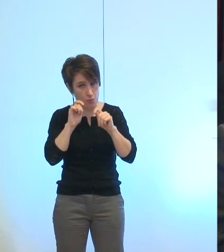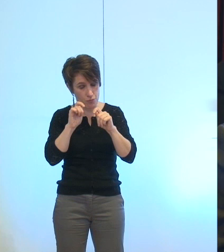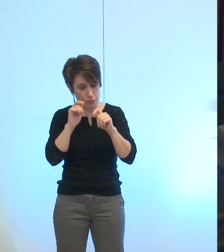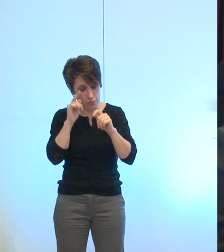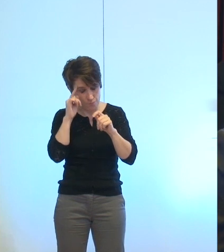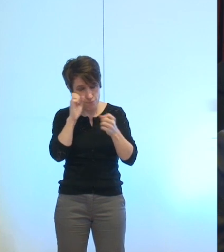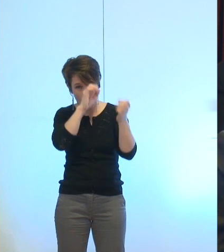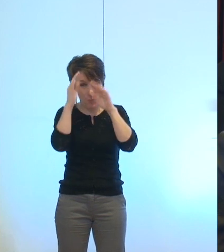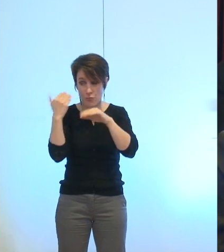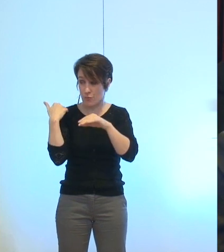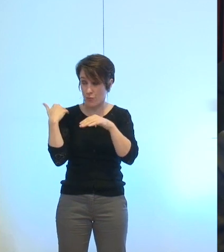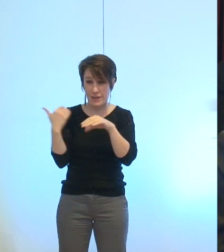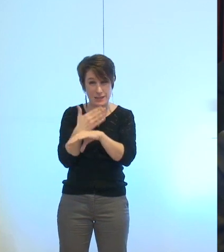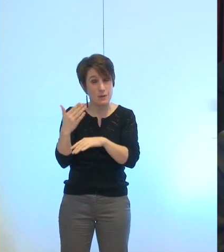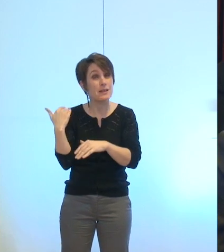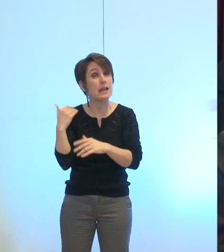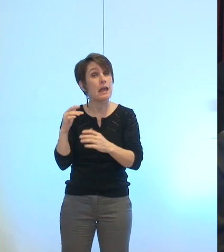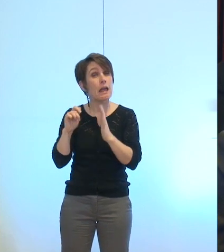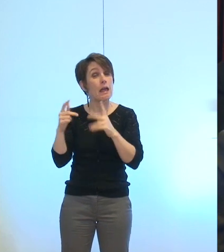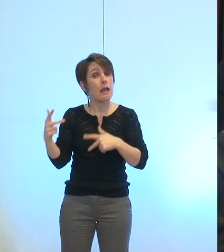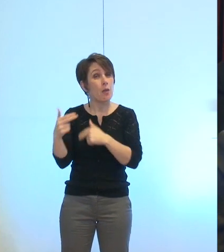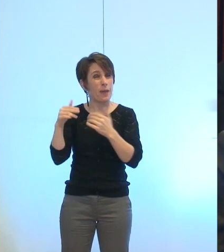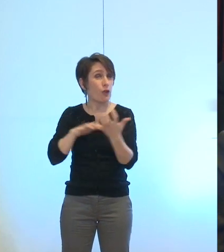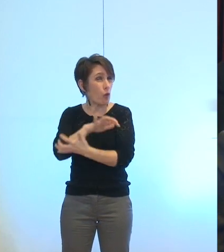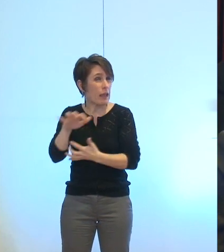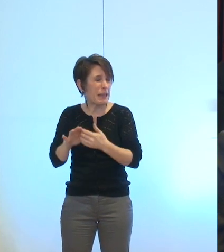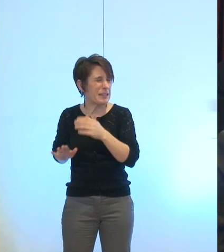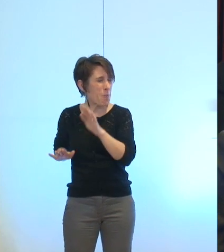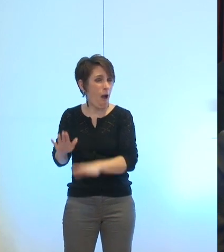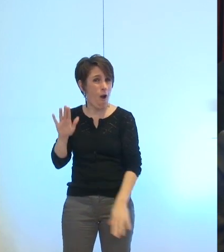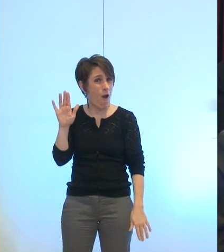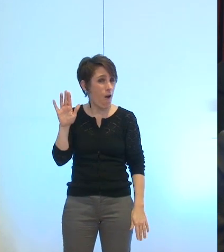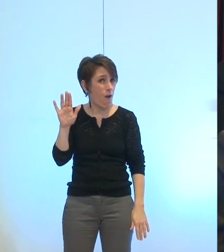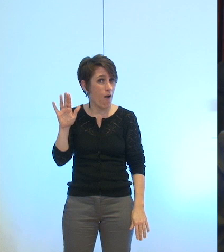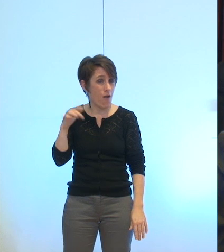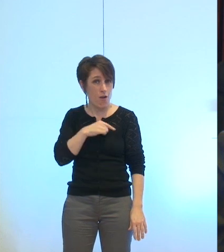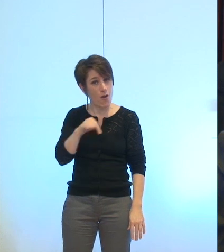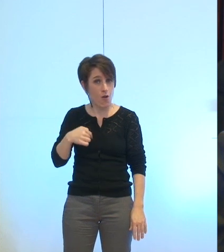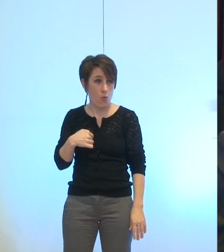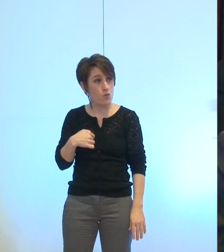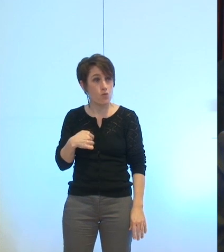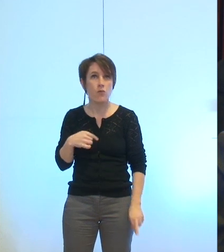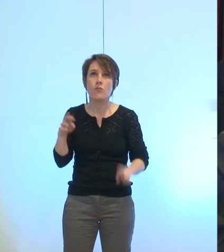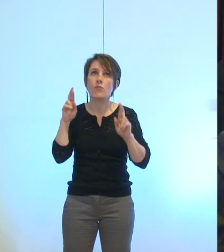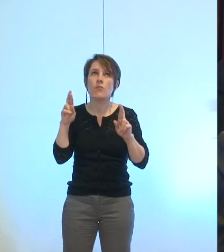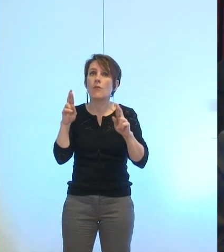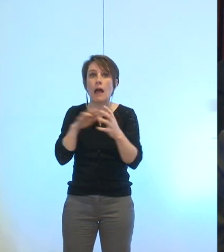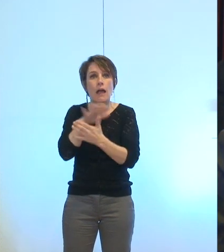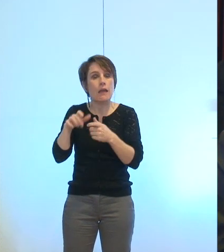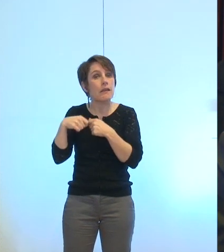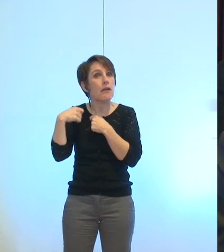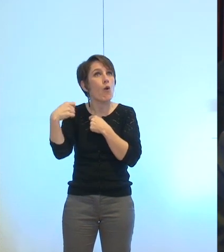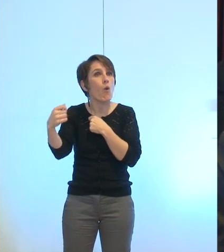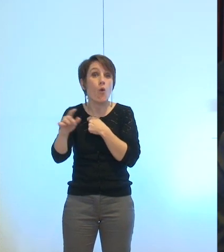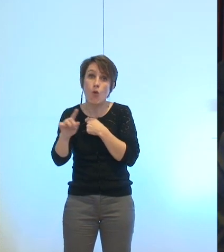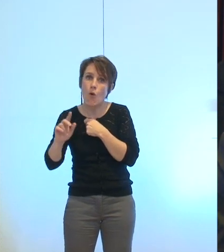sur le fait que nous pensions et nous espérions que celle-ci ne durerait pas trop longtemps c'était